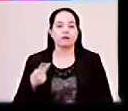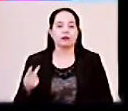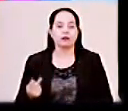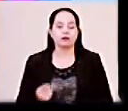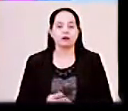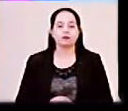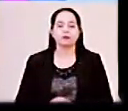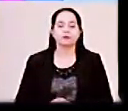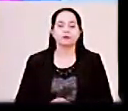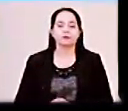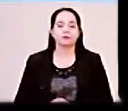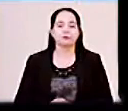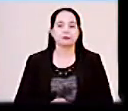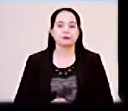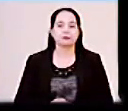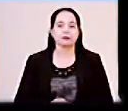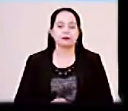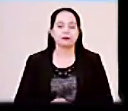квадратов.